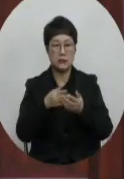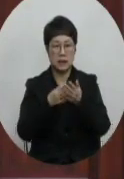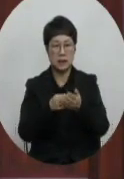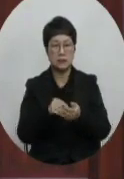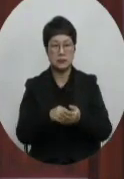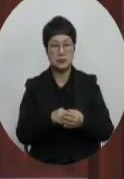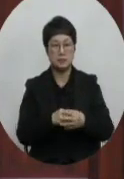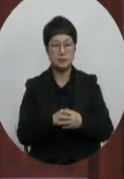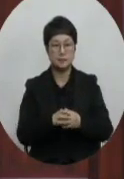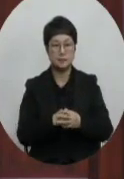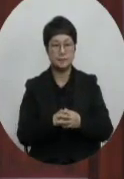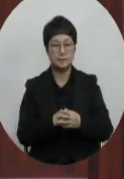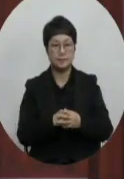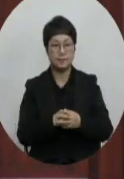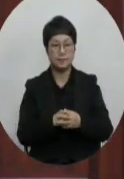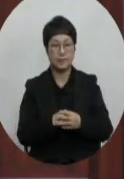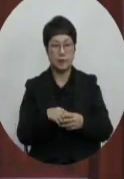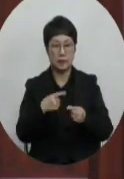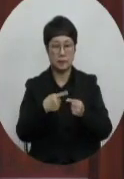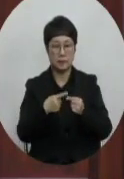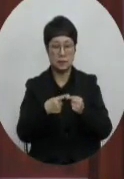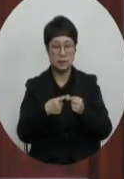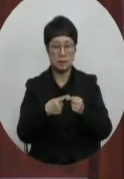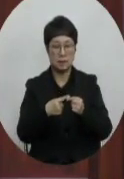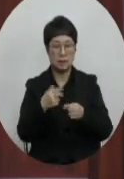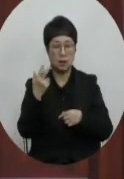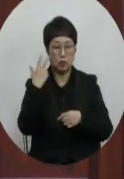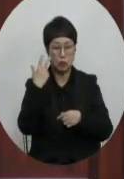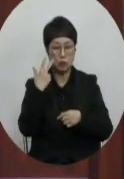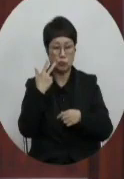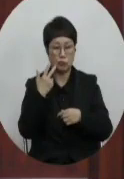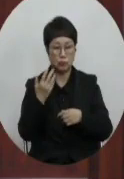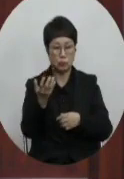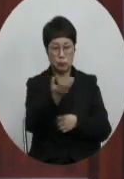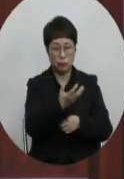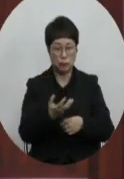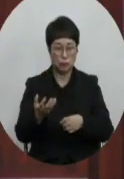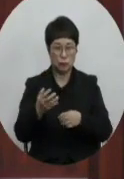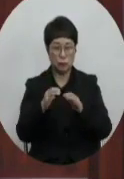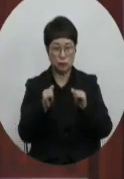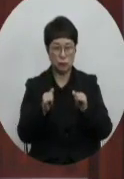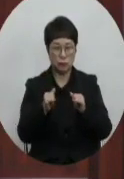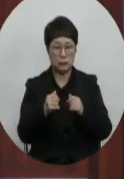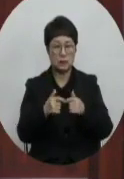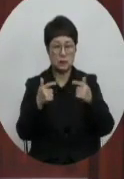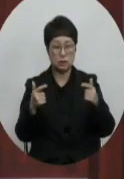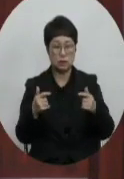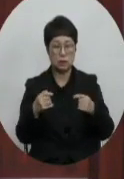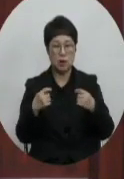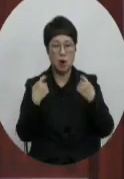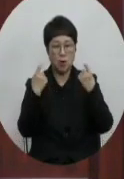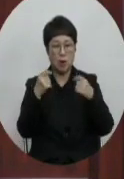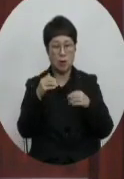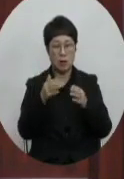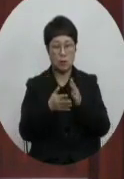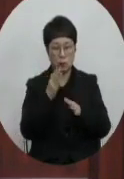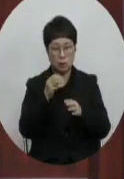하겠습니다. 첫째, 여주는 유동인구를 최대한 늘릴 수 있는 관광도시로 나가야